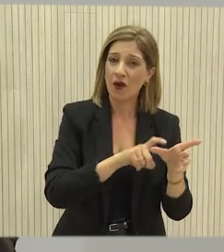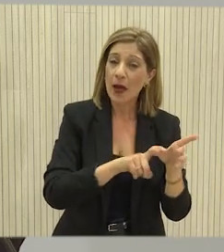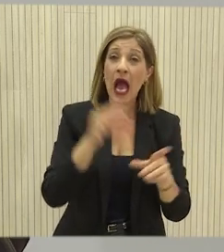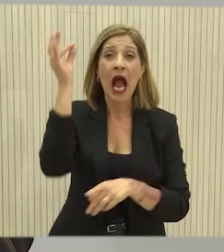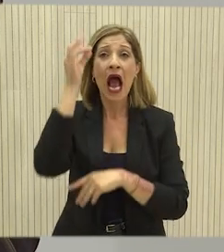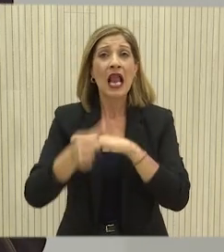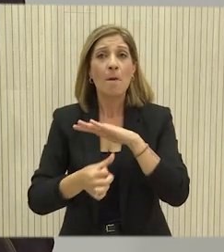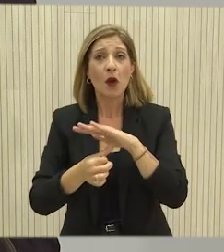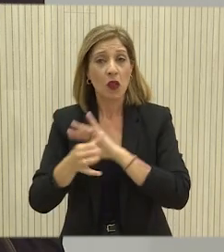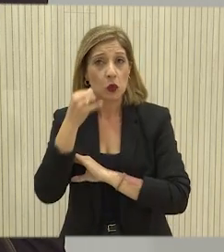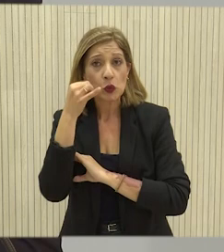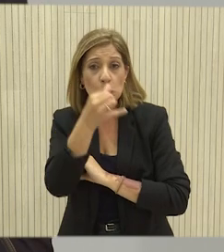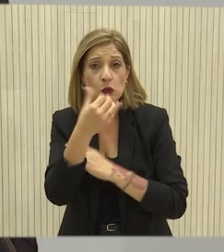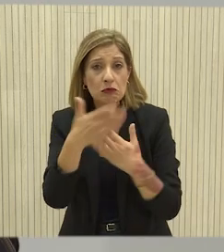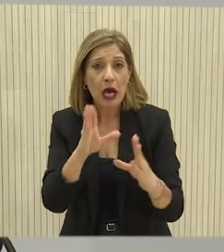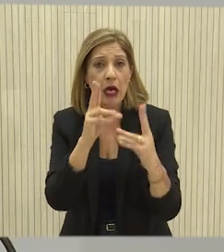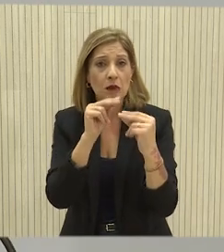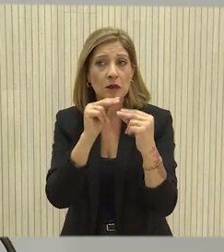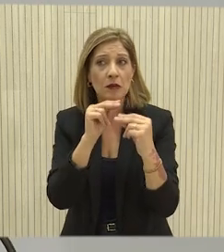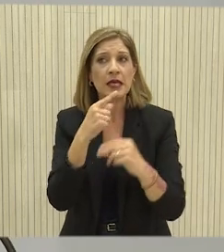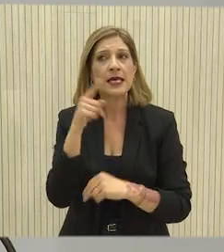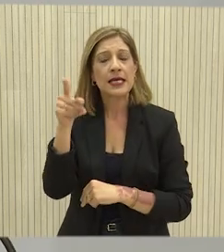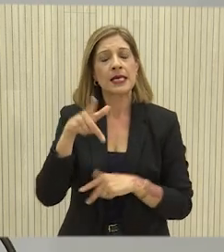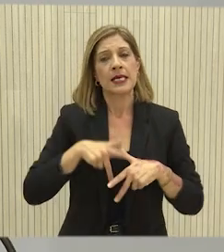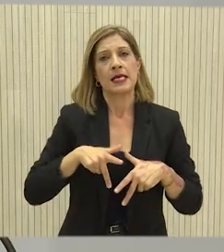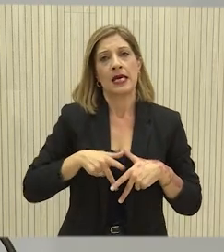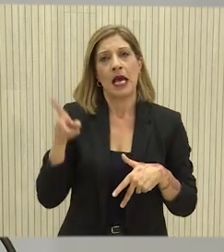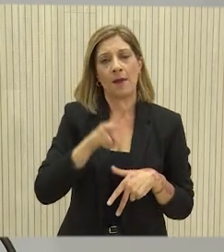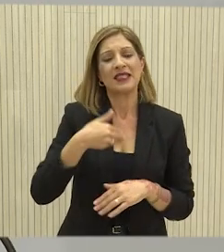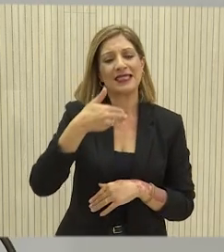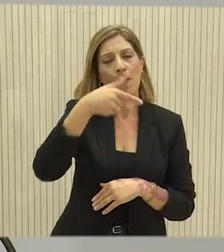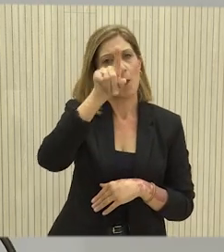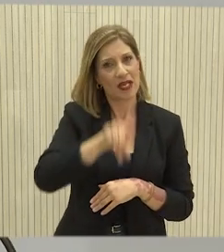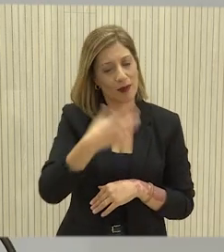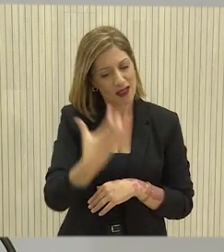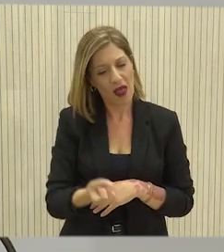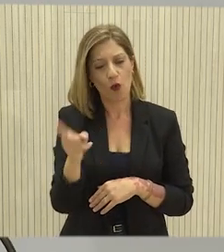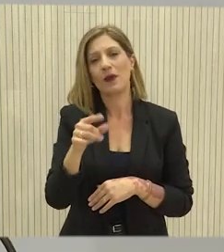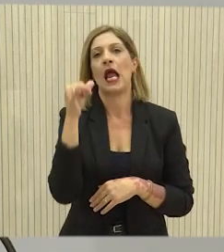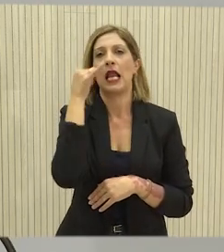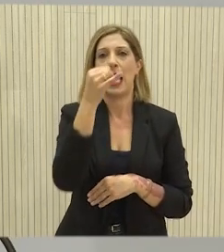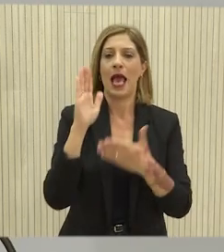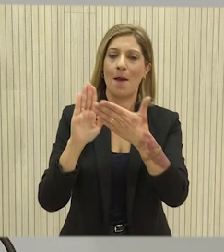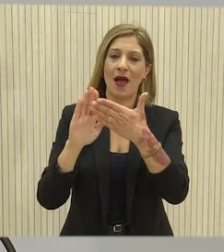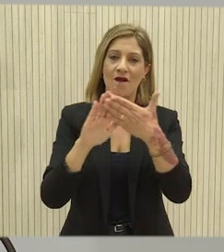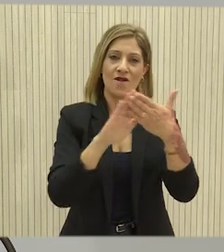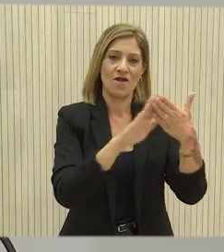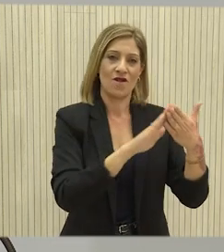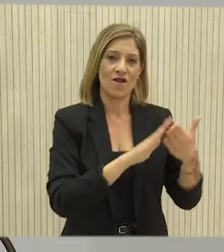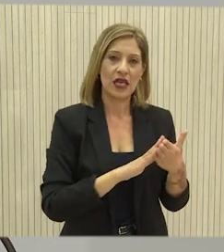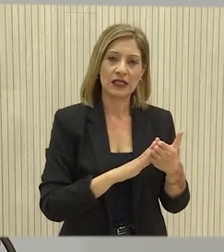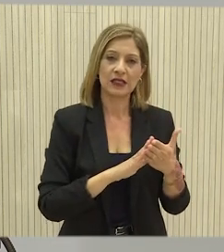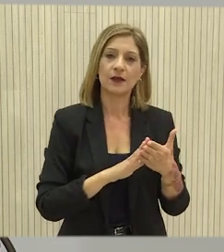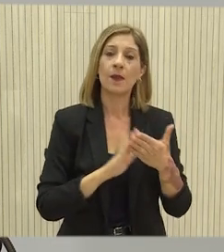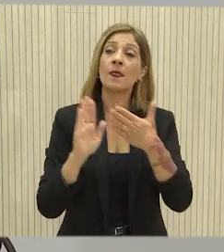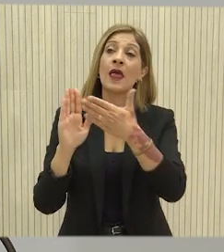κάποιε άλλε επαφέ του πρόεδρου. Θα υπάρξει τις επόμενες μέρες, σίγουρα θα υπάρξουν επαφές. Ούτως ή άλλως, να σας επισημαίνω ότι οι επαφές